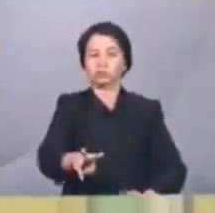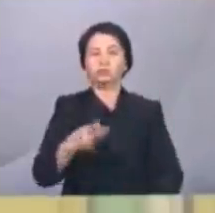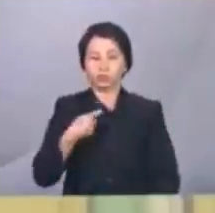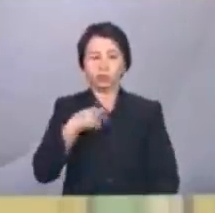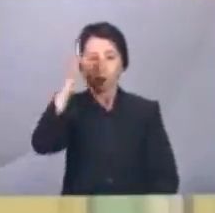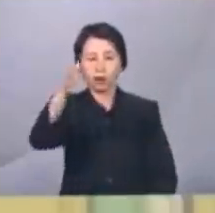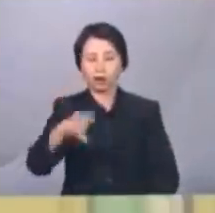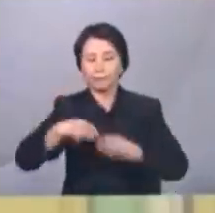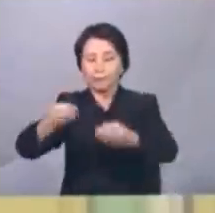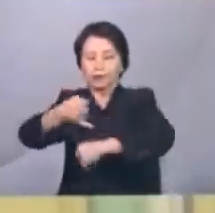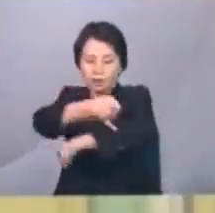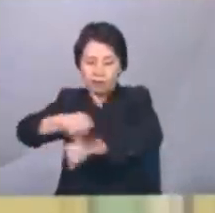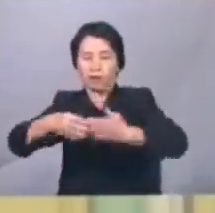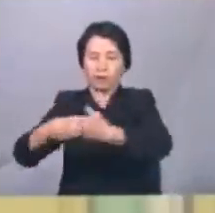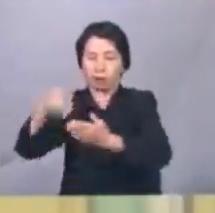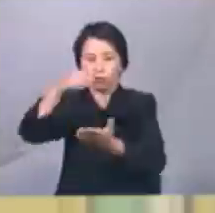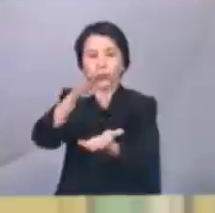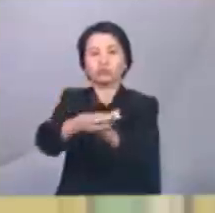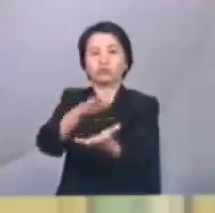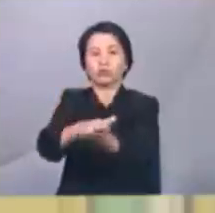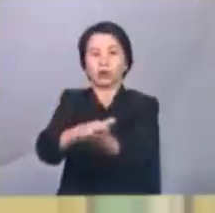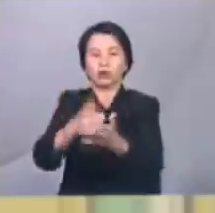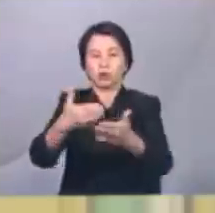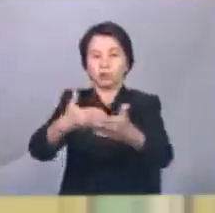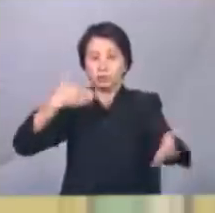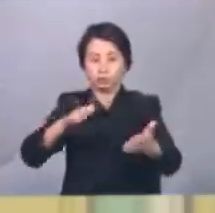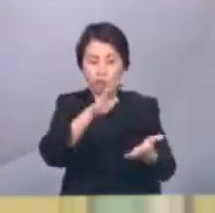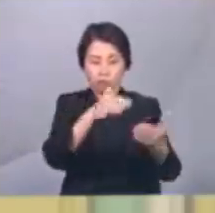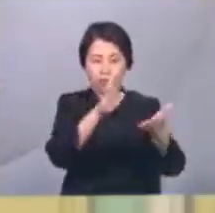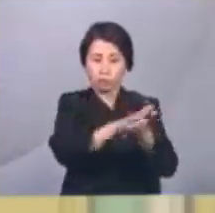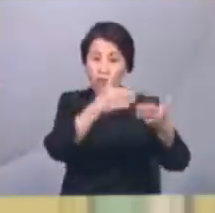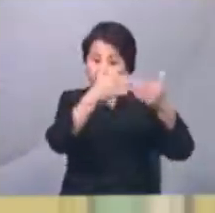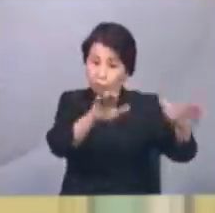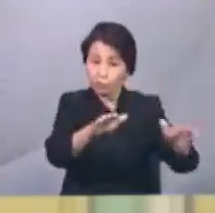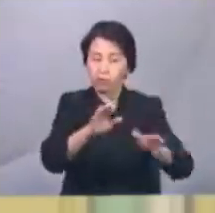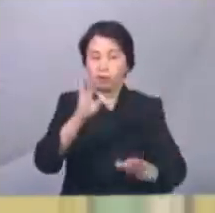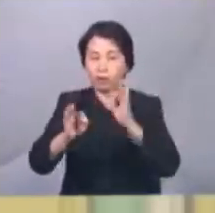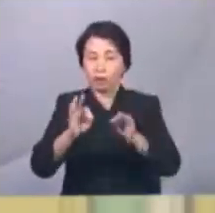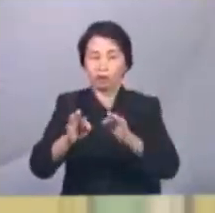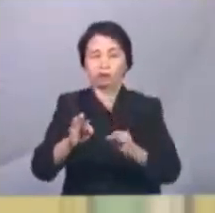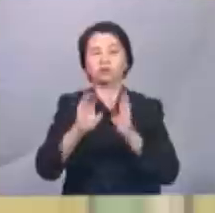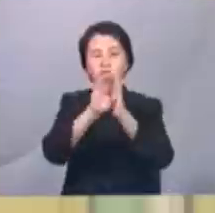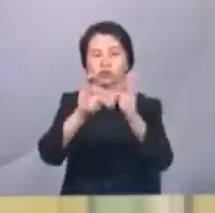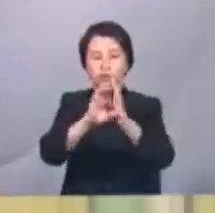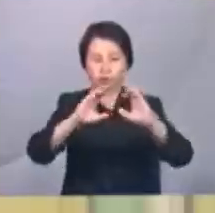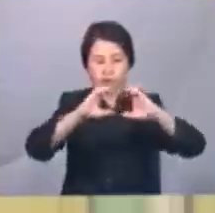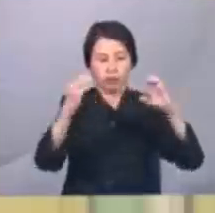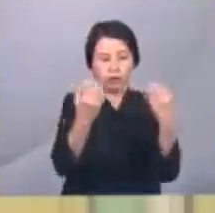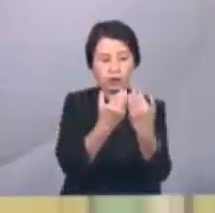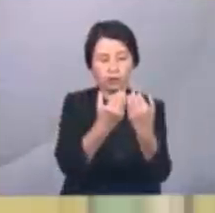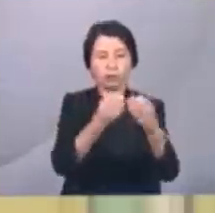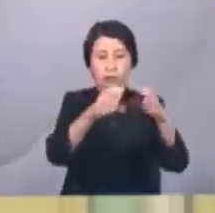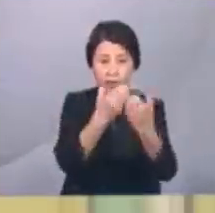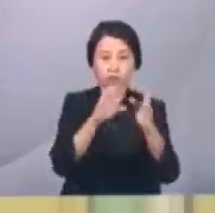kita akan berikan garis panduan untuk sekolah-sekolah ini sebelum dibuka, dan di mana jika sebelum ini katakanlah kelas ada